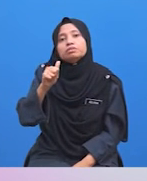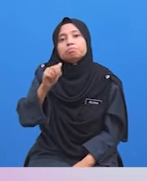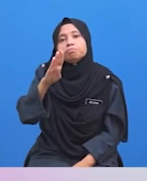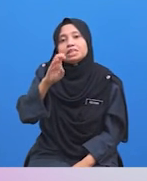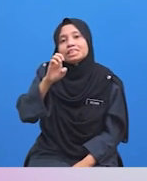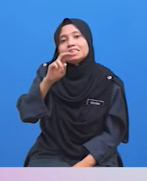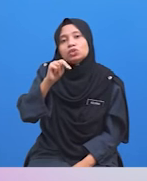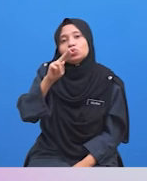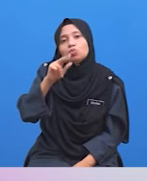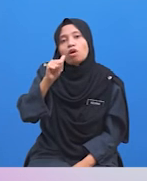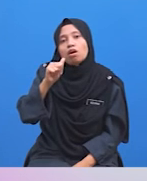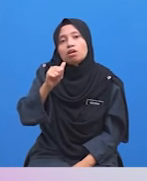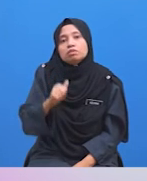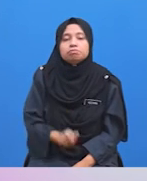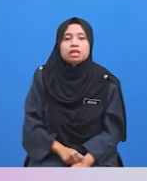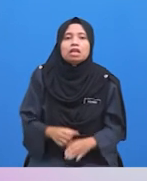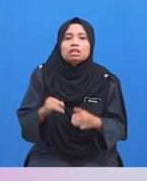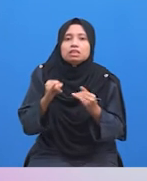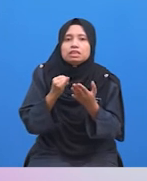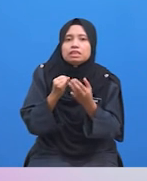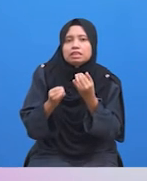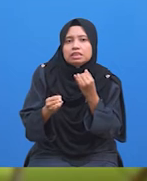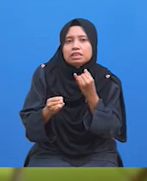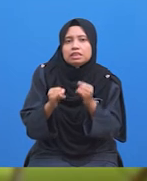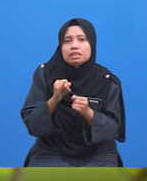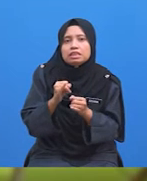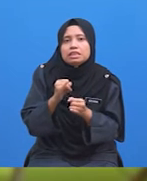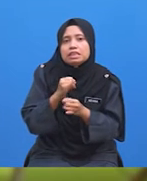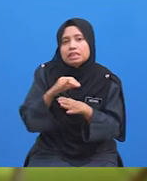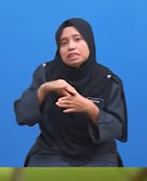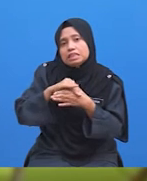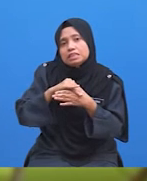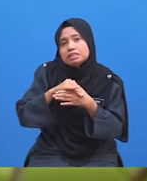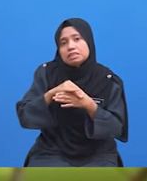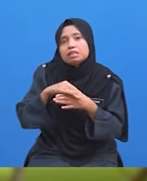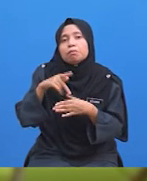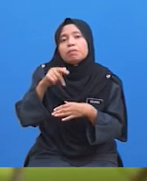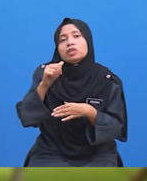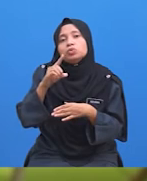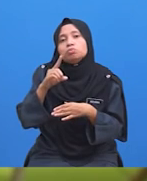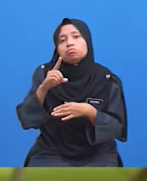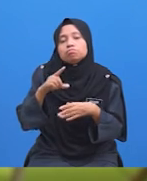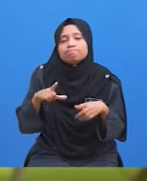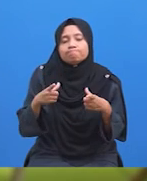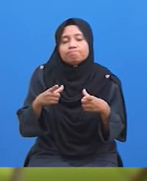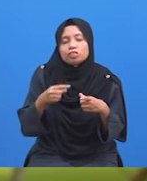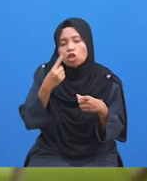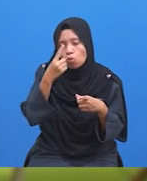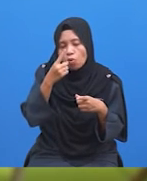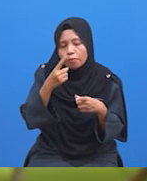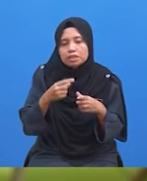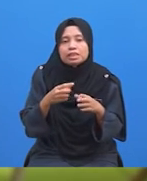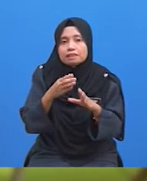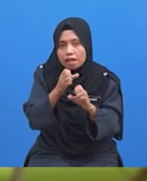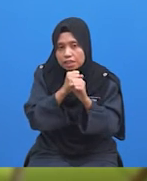aliran isipadu ini berbeza mengikut negara dan kawasan bergantung kepada facto tarikan atau tolakkan